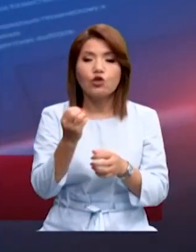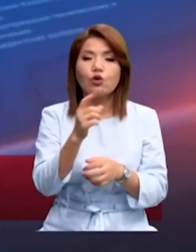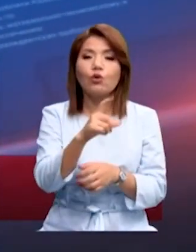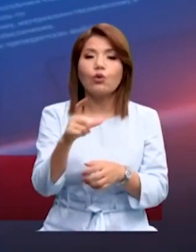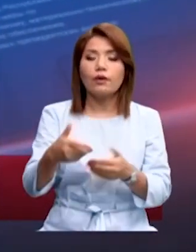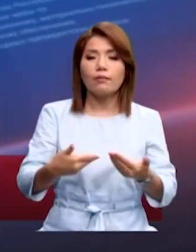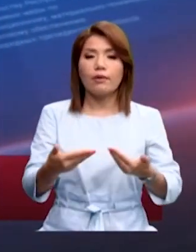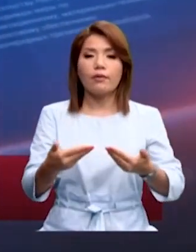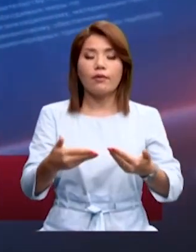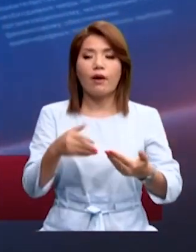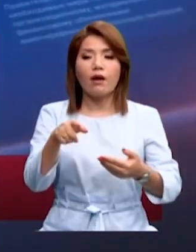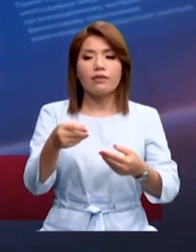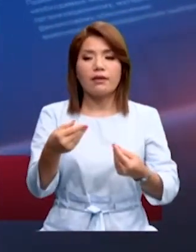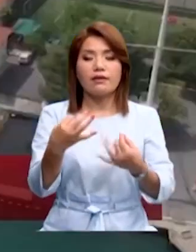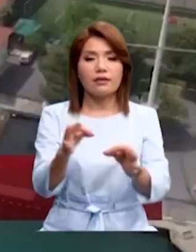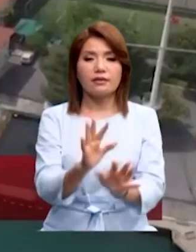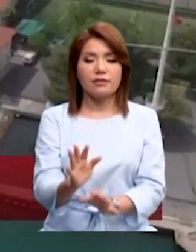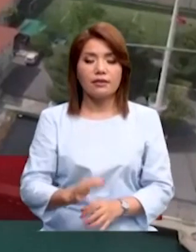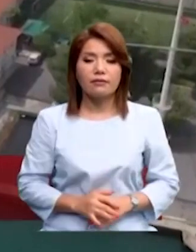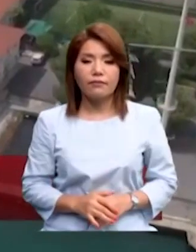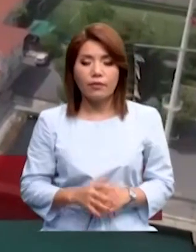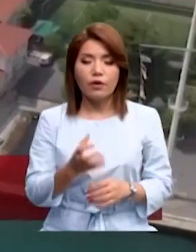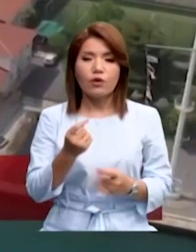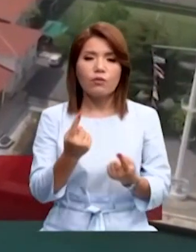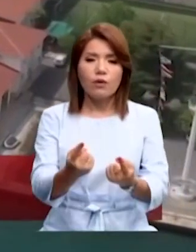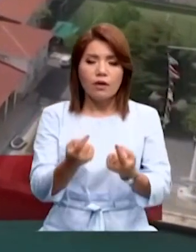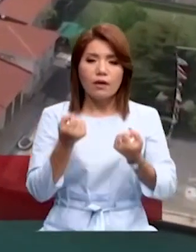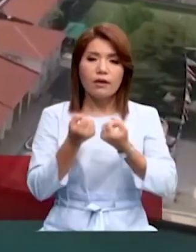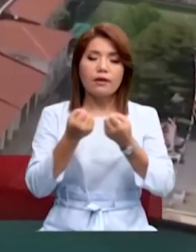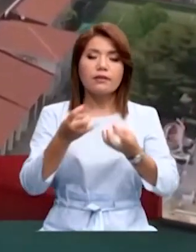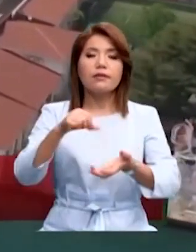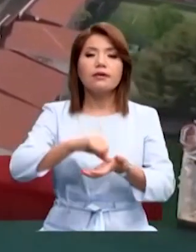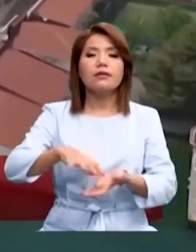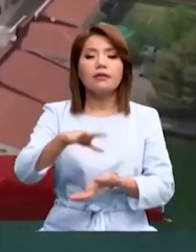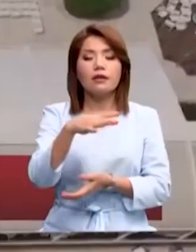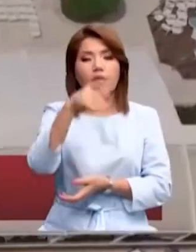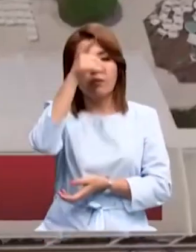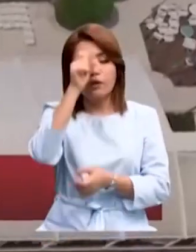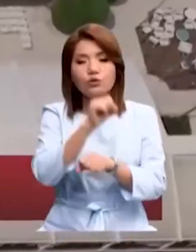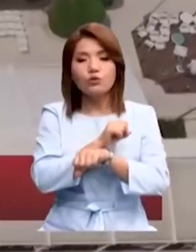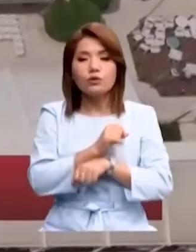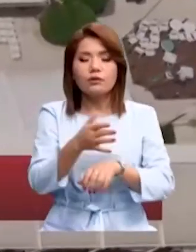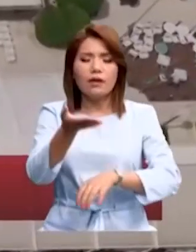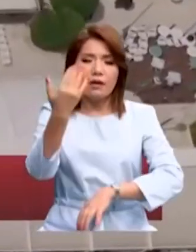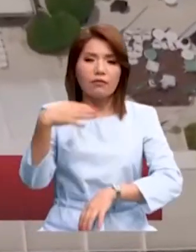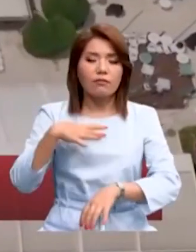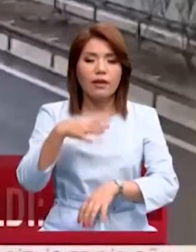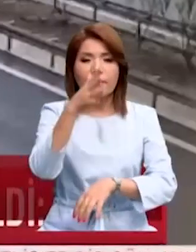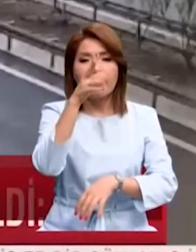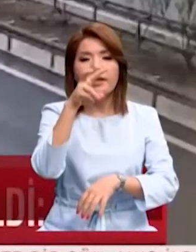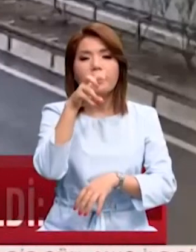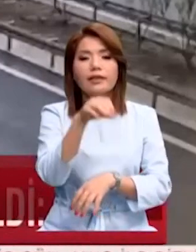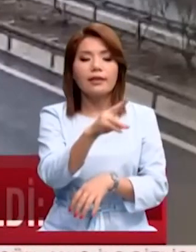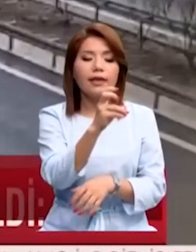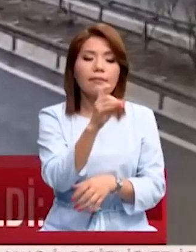на пешеходном переходе. Крупные ДТП с участием казахстанцев на отдыхе в Турции происходили и раньше. 5 лет назад в